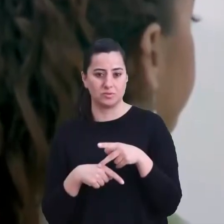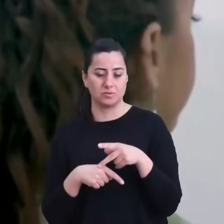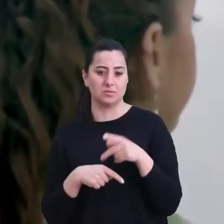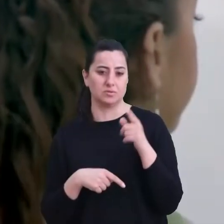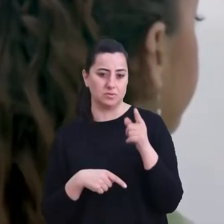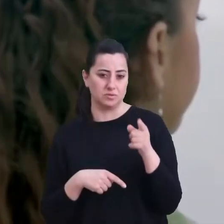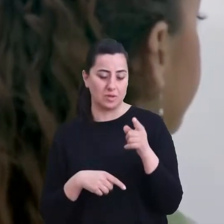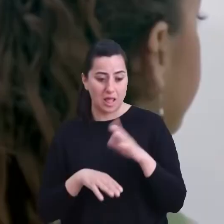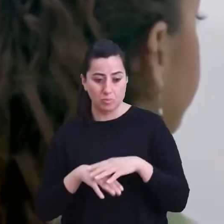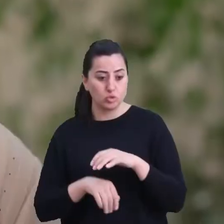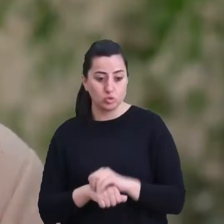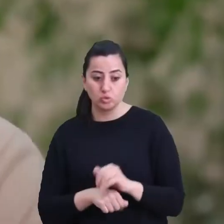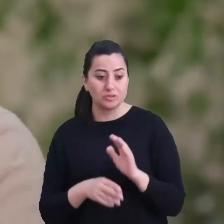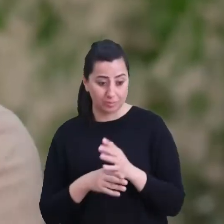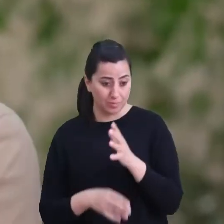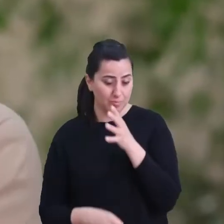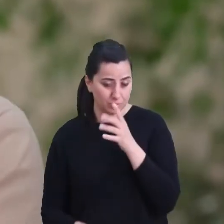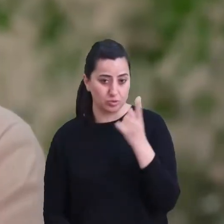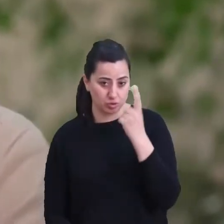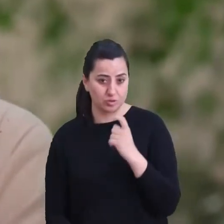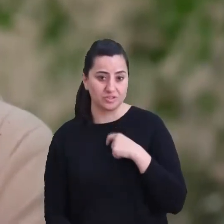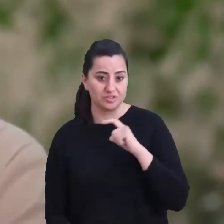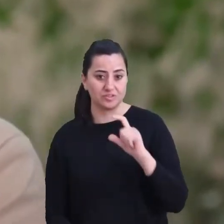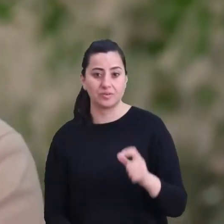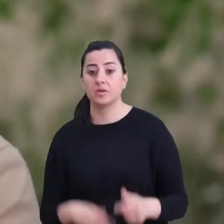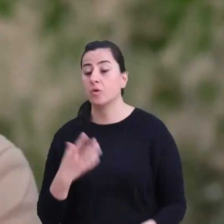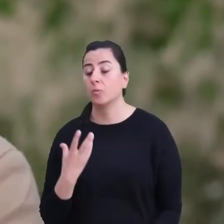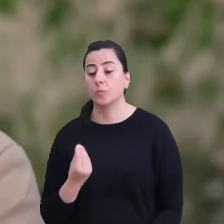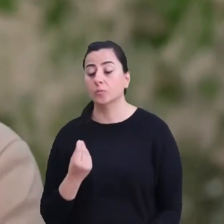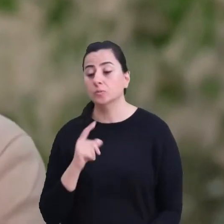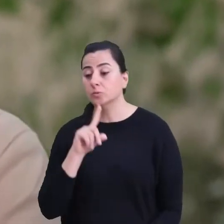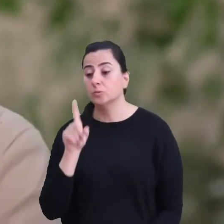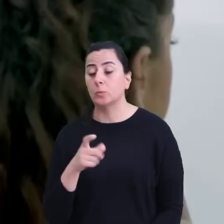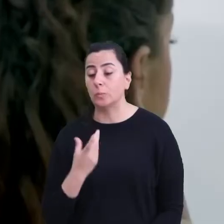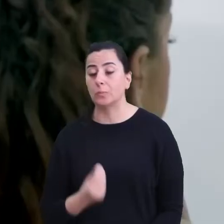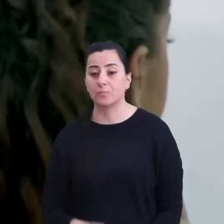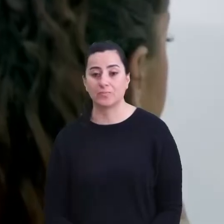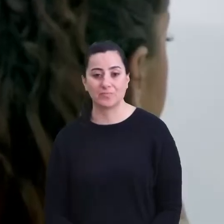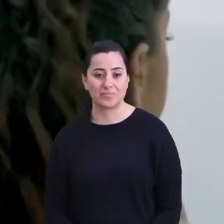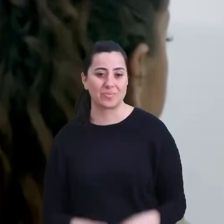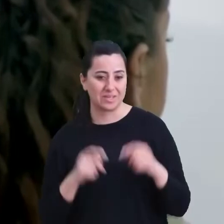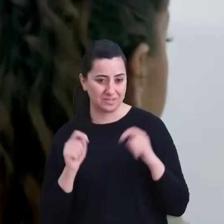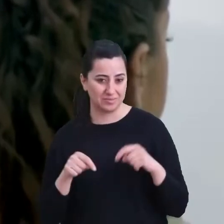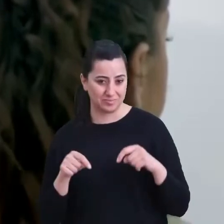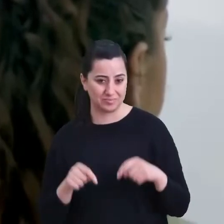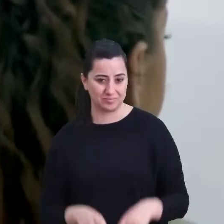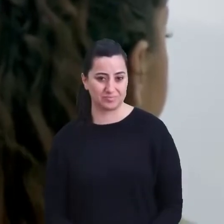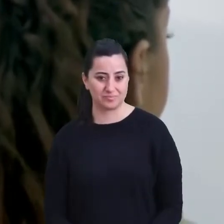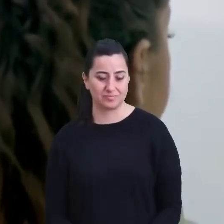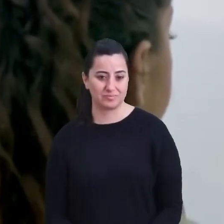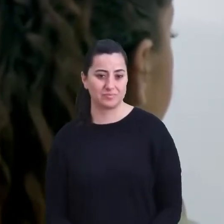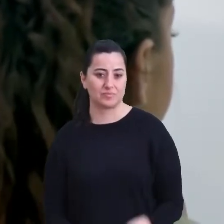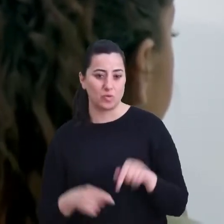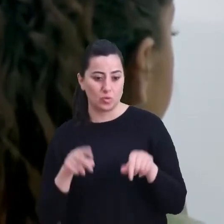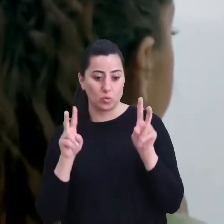Neden elimi tuttu diye soracak olursan. Evet İsmail, soruyorum. Yani şimdi